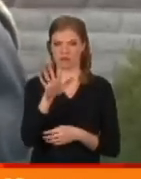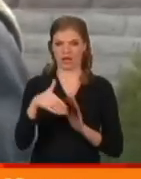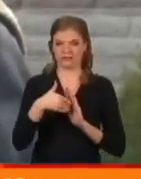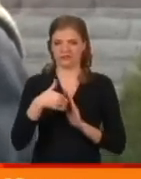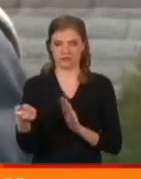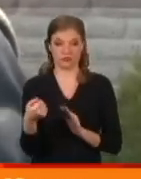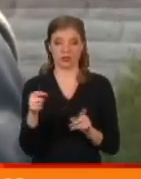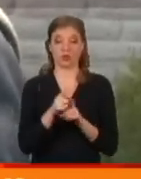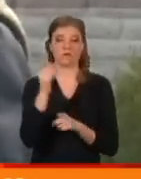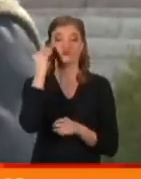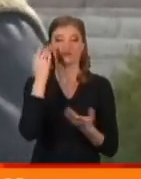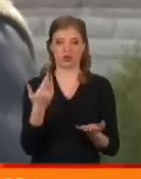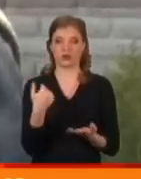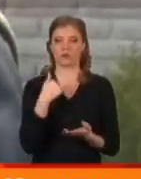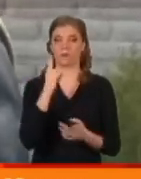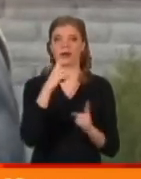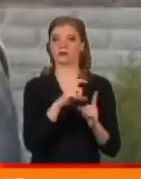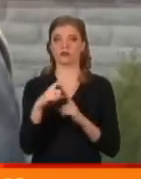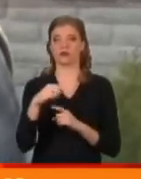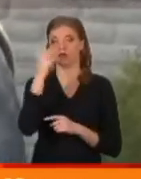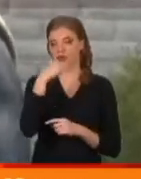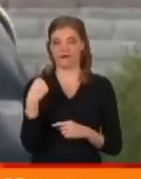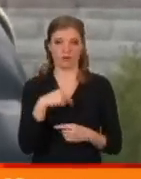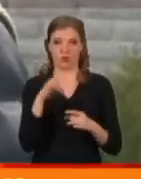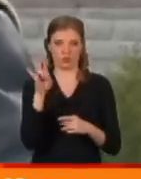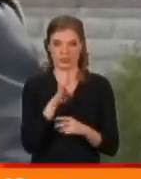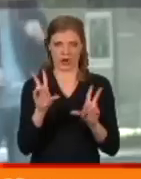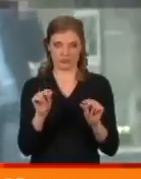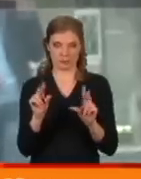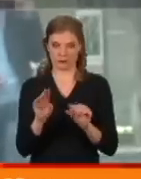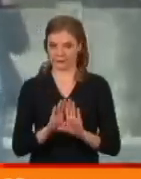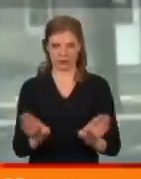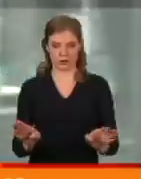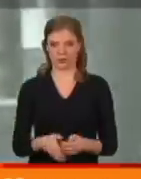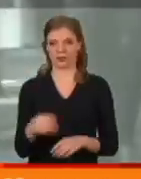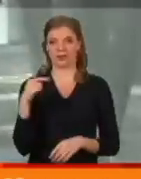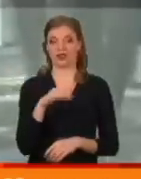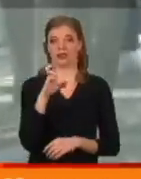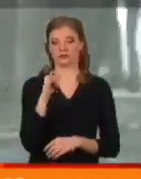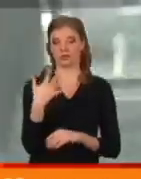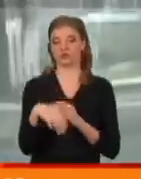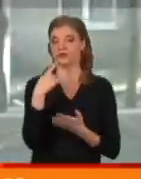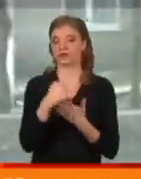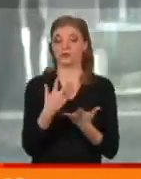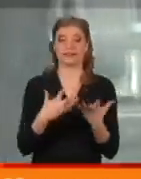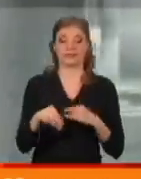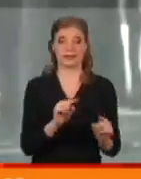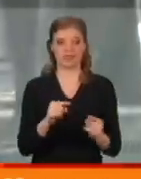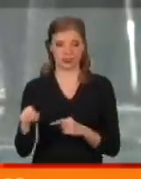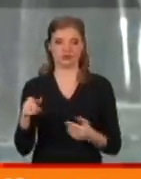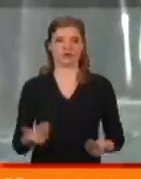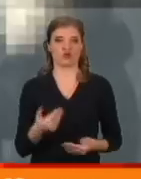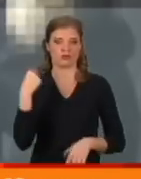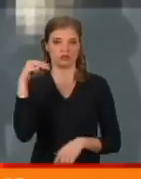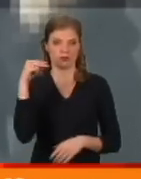какие впечатления? Мое первое, слава Богу, церковь не сгорела, все. СБУ-ці вже встановили всі затримані мешканці